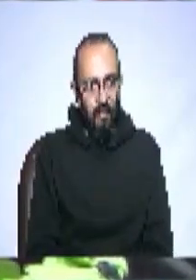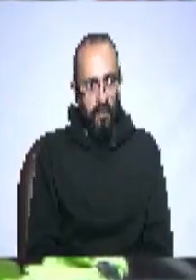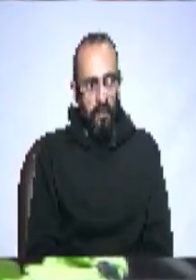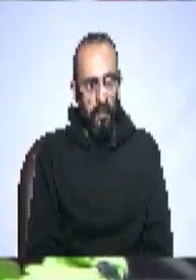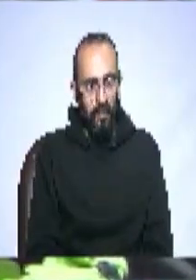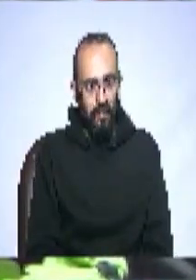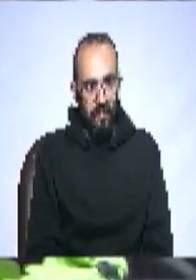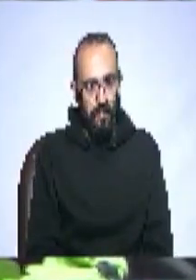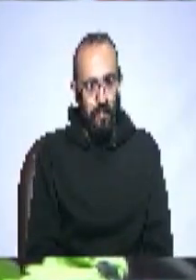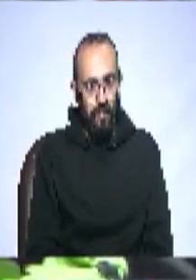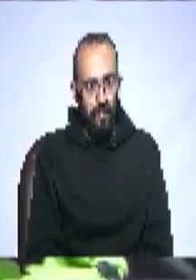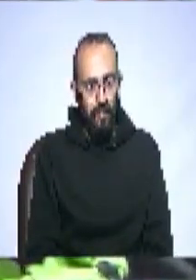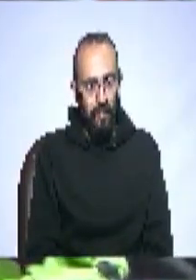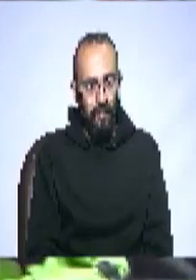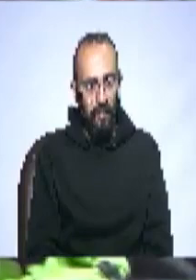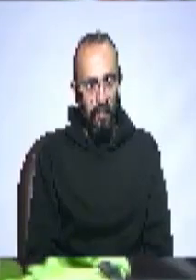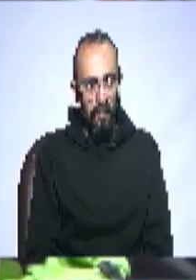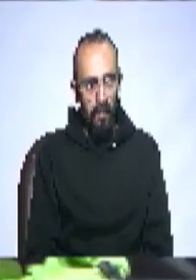حلو قوي.